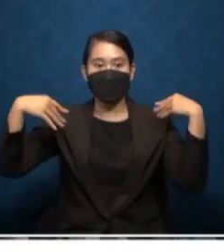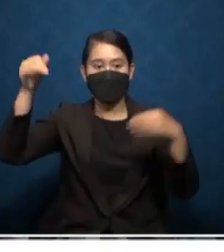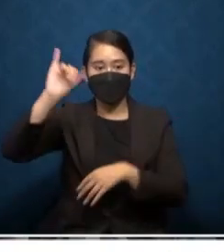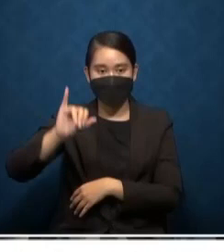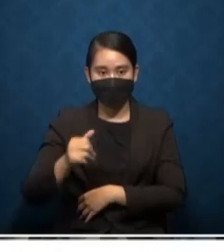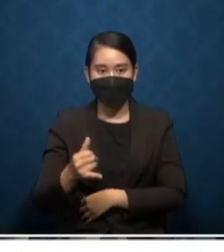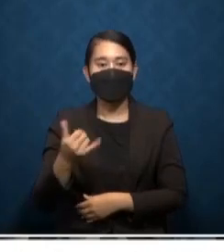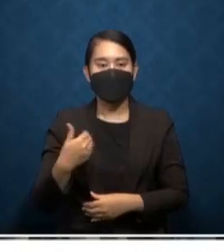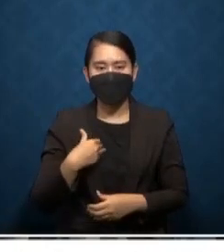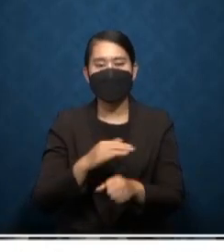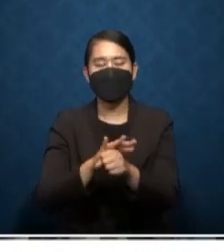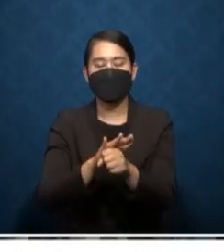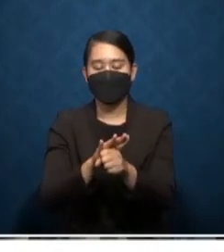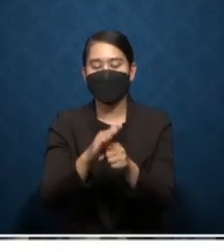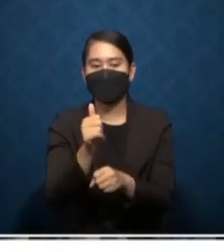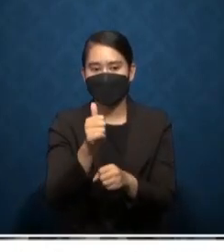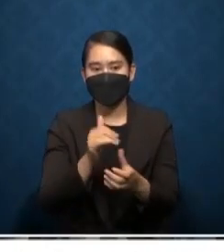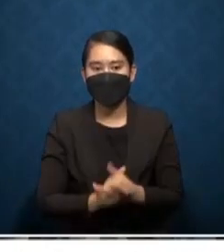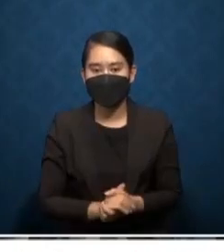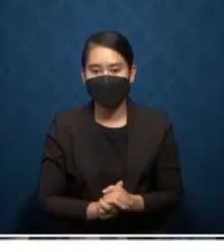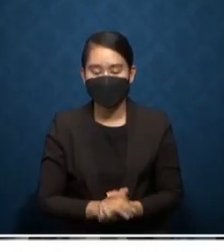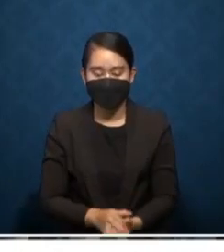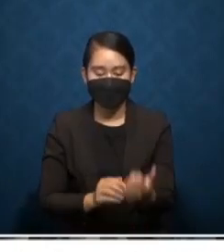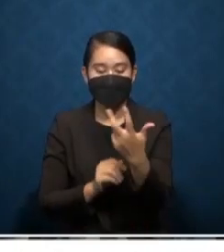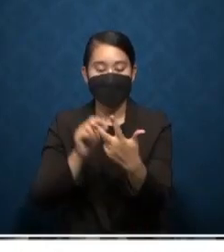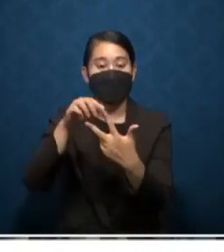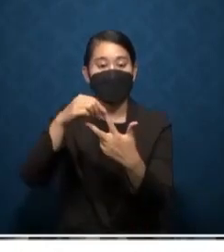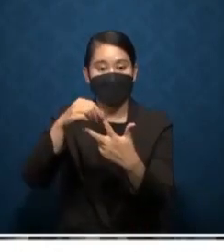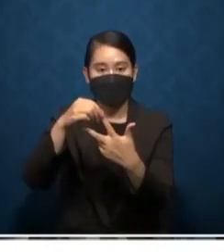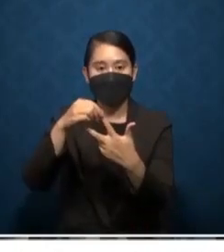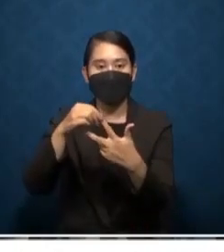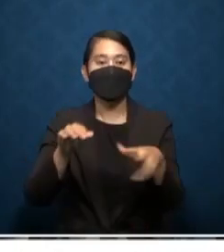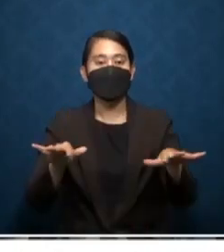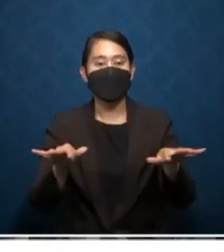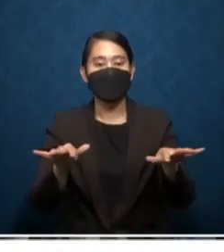ดล Angry ซึกไม่มัดมาDINGในกลุมที่สอง อยู่กล ๆ